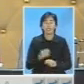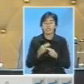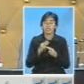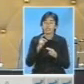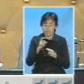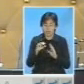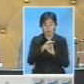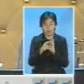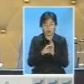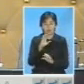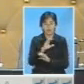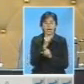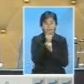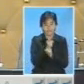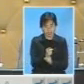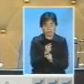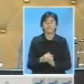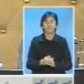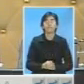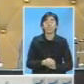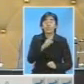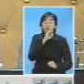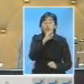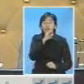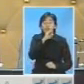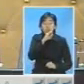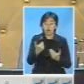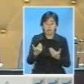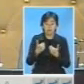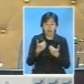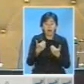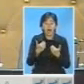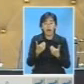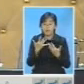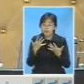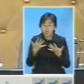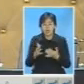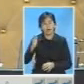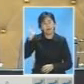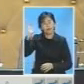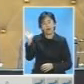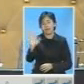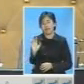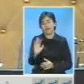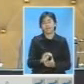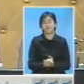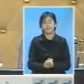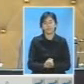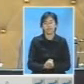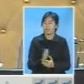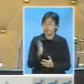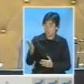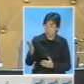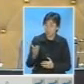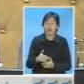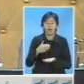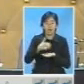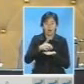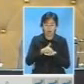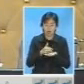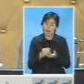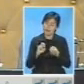ข้อบังคับเขาว่าอย่างนั้นนะครับไปจะผู้ถูกพาดพิงจะอภิปรายไม่ได้ท่านเข้าใจขอให้ท่านเก่งได้แก้ข้อกล่